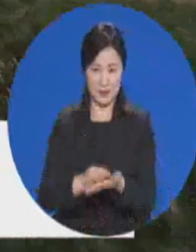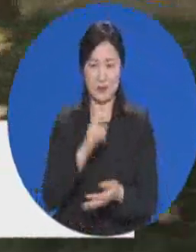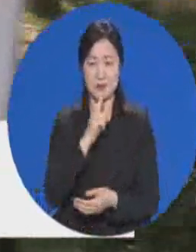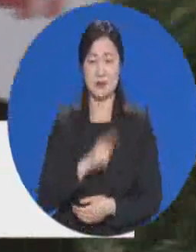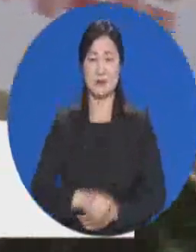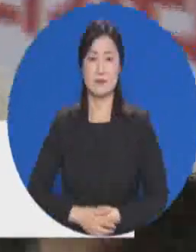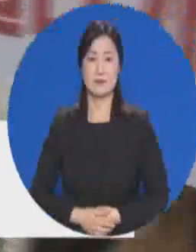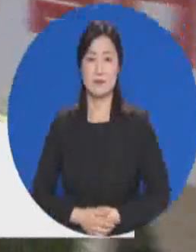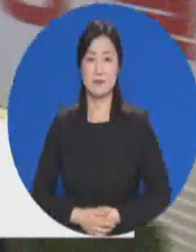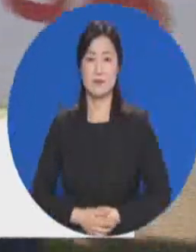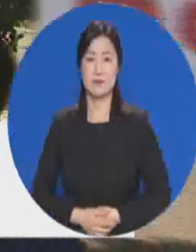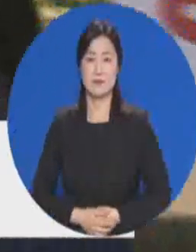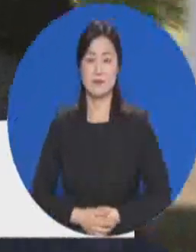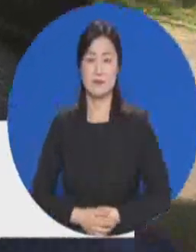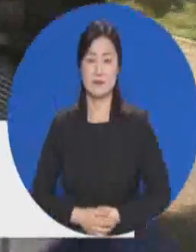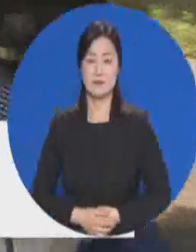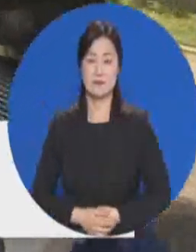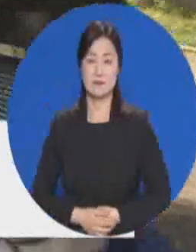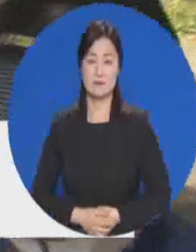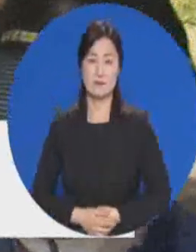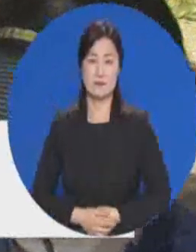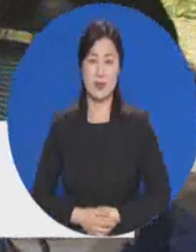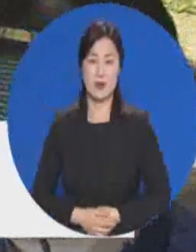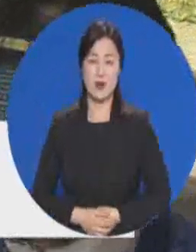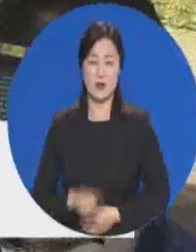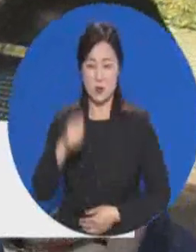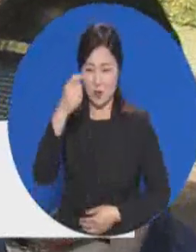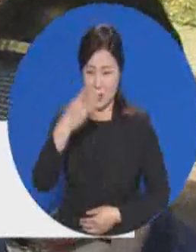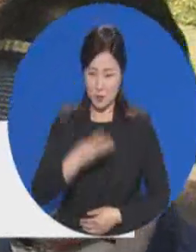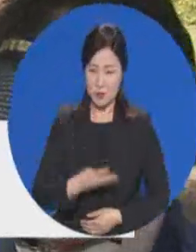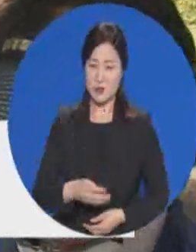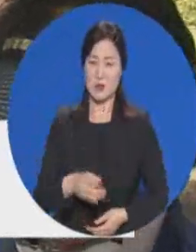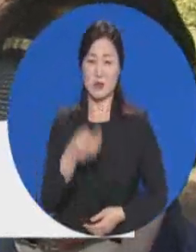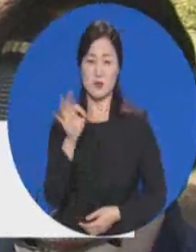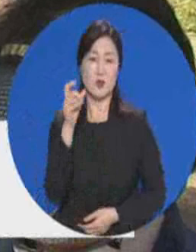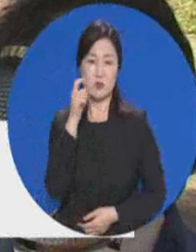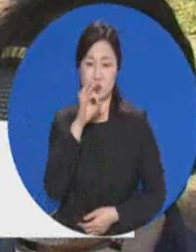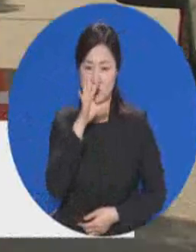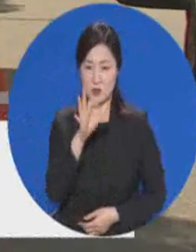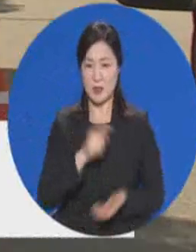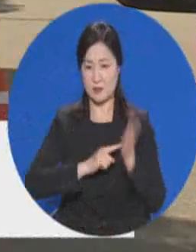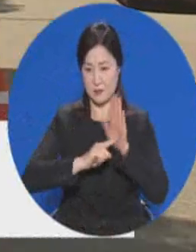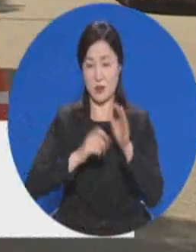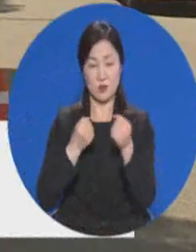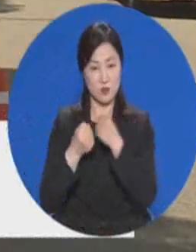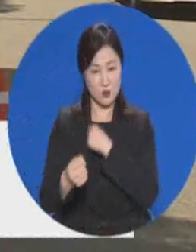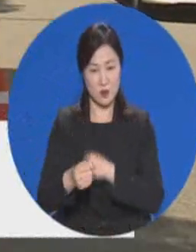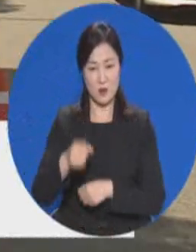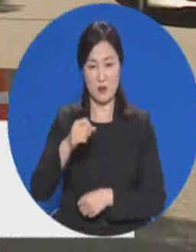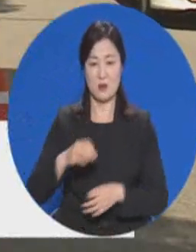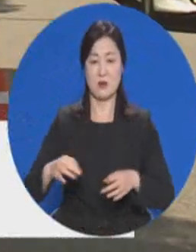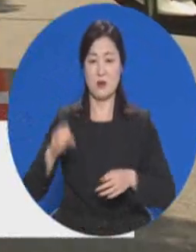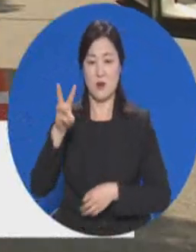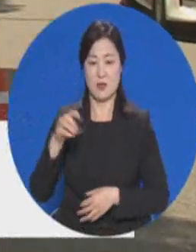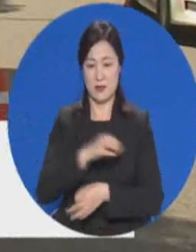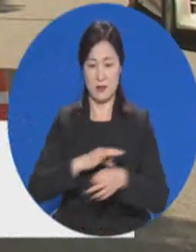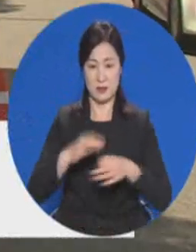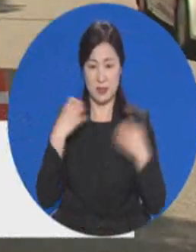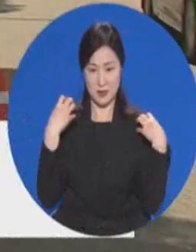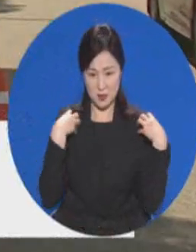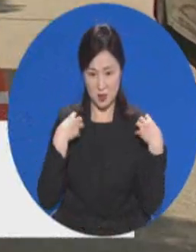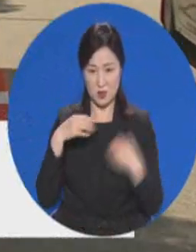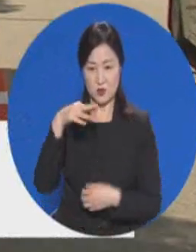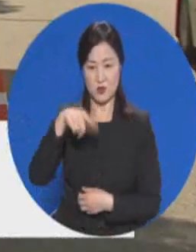주장했습니다. 주민들은 또 수차례 수용 불가 입장을 밝혔지만 광양만권 경제자유구역청과